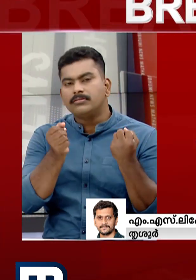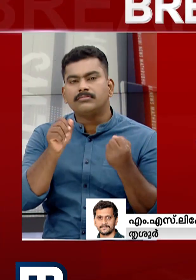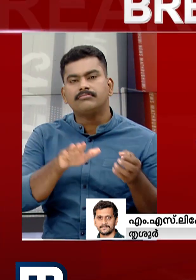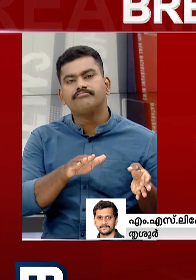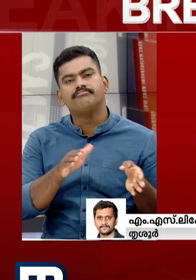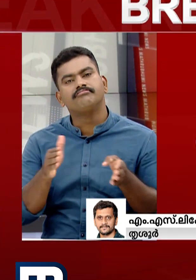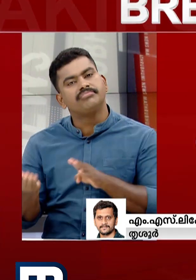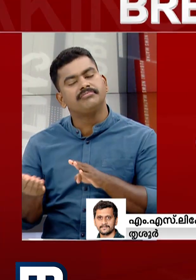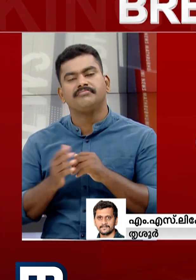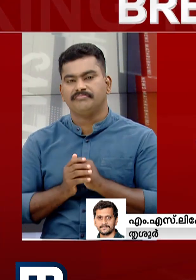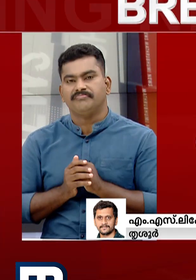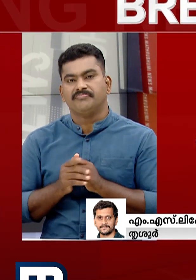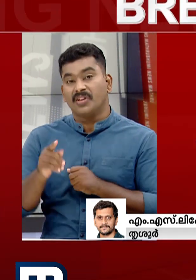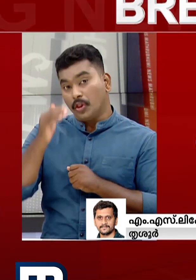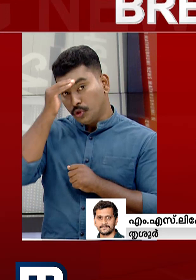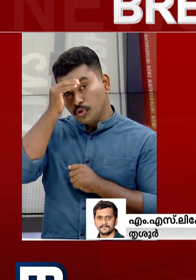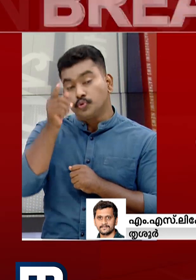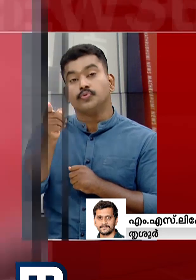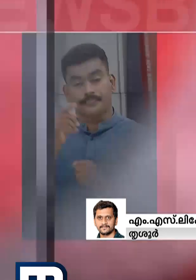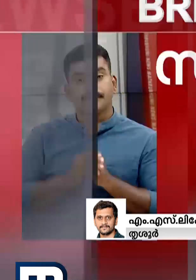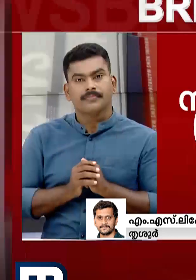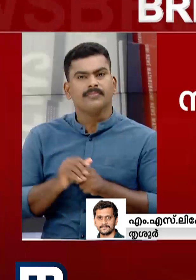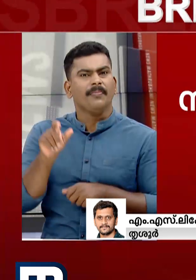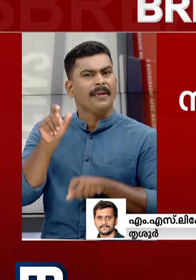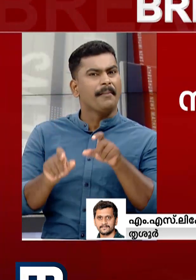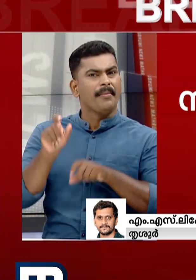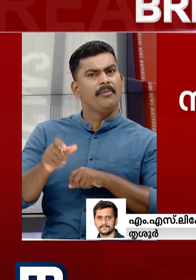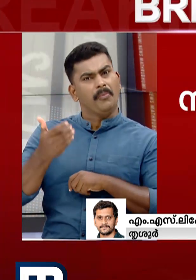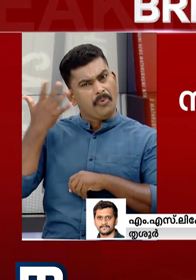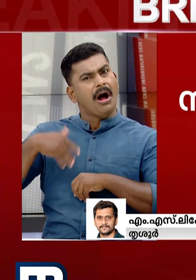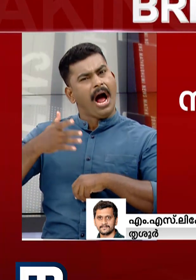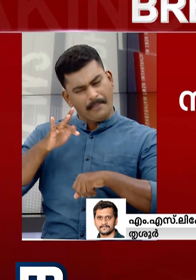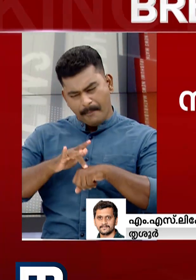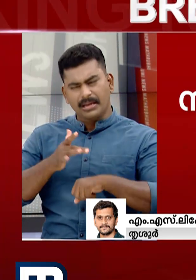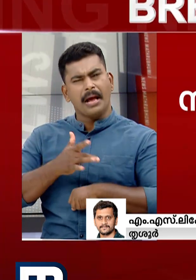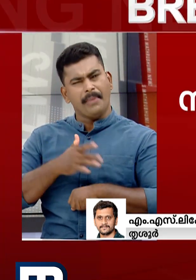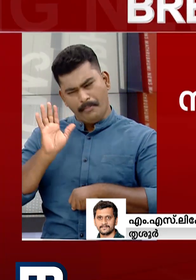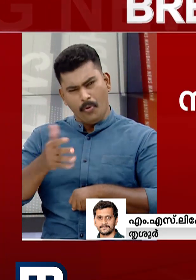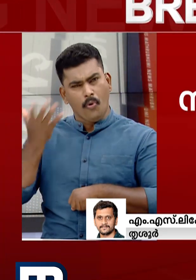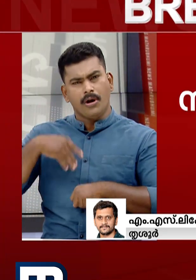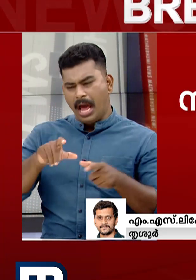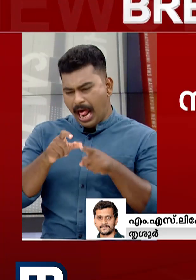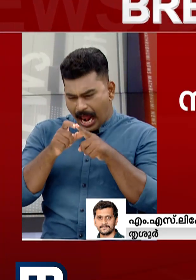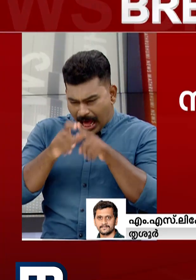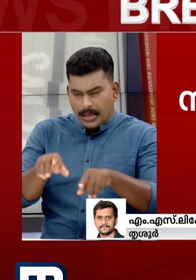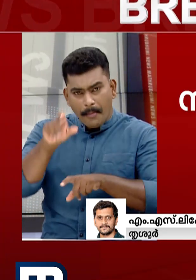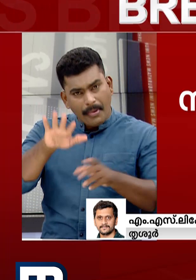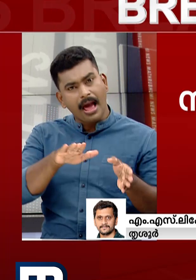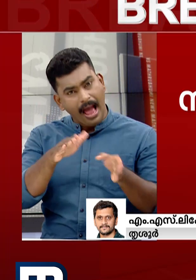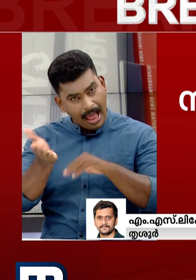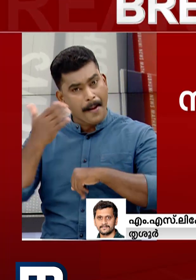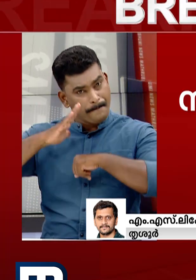പറയുന്നത്. സംഭവസ്ഥലത്ത് ഈ സ്ഥിരമായ അപകടങ്ങൾ ആദ്യം ഉണ്ടാകാറുണ്ടായിരുന്നു. പക്ഷേ അതിനുശേഷം ഇപ്പോൾ